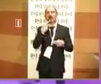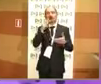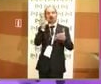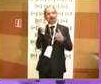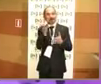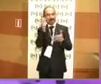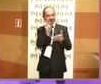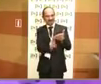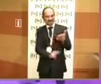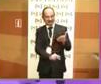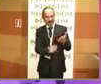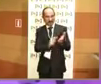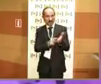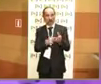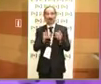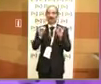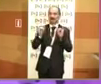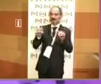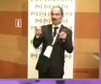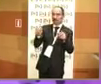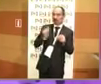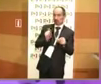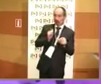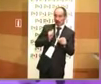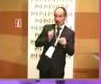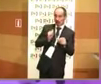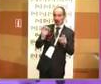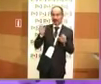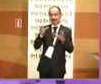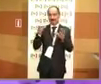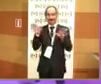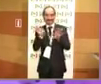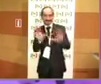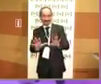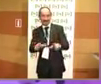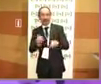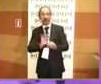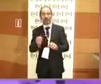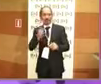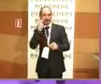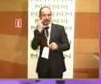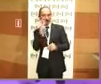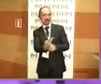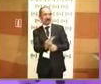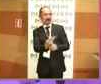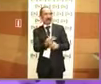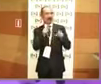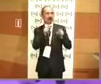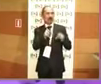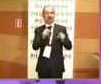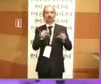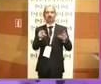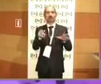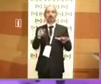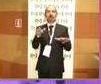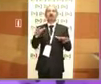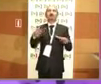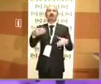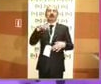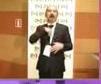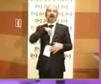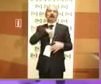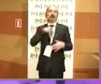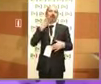sembrava scritto o ci si sente soli nel disagio, guardate, dobbiamo guardare a questo animo umano.